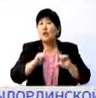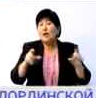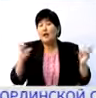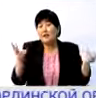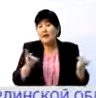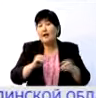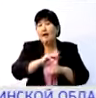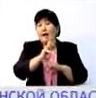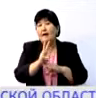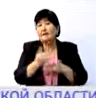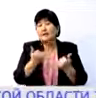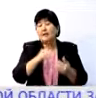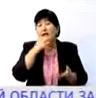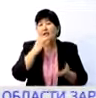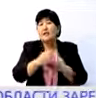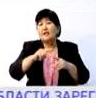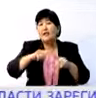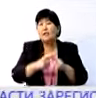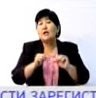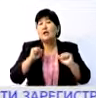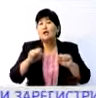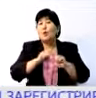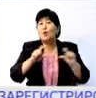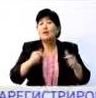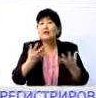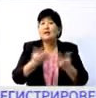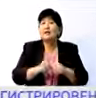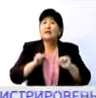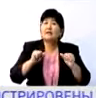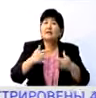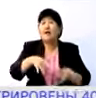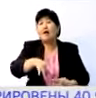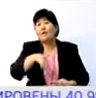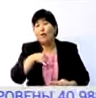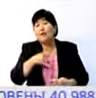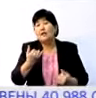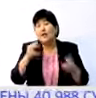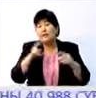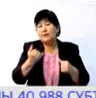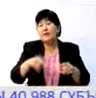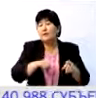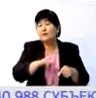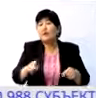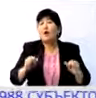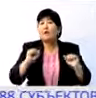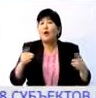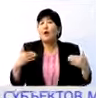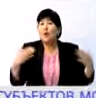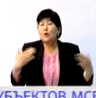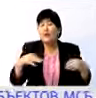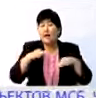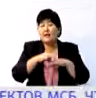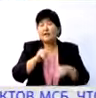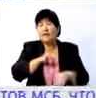необходимо оснащение материально-технической базы спортшкол инвентарем и спортивной формой, предусмотреть надбавку учителям физкультуры за